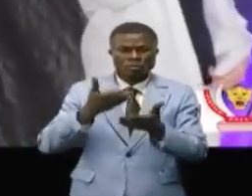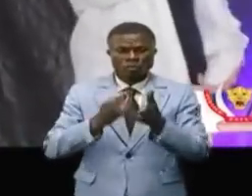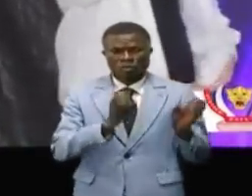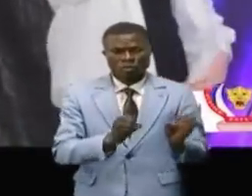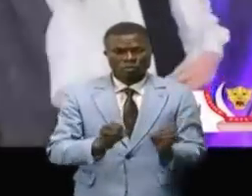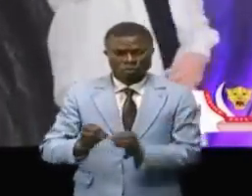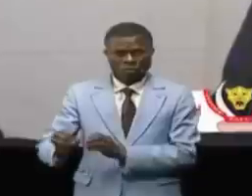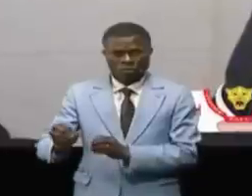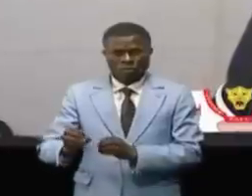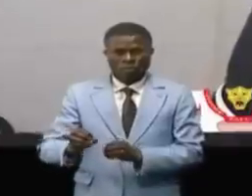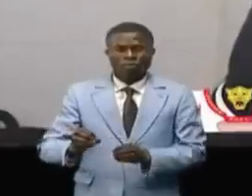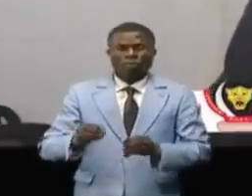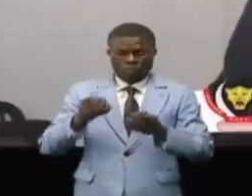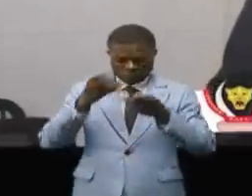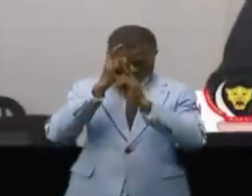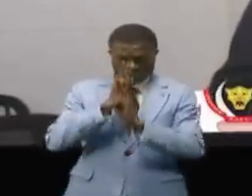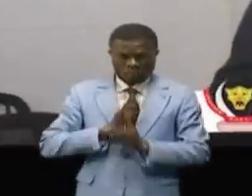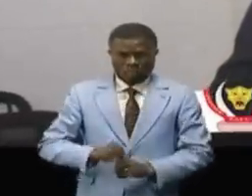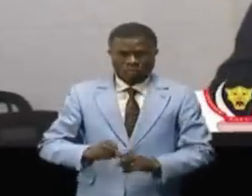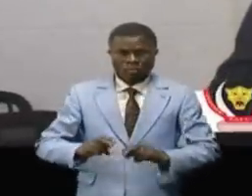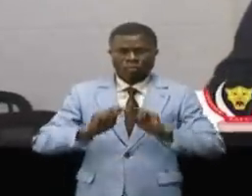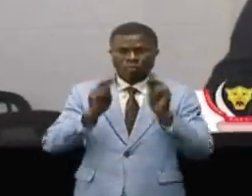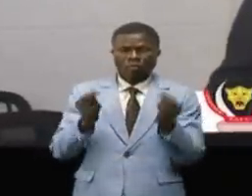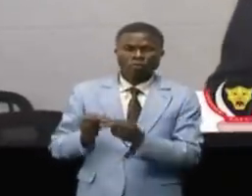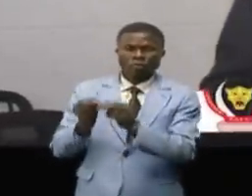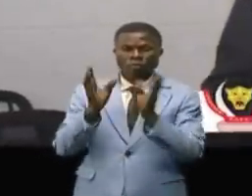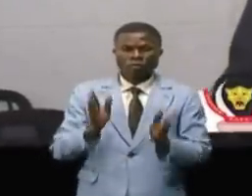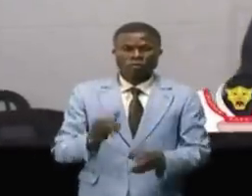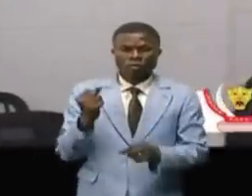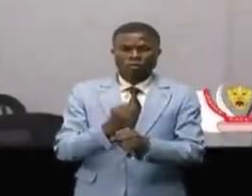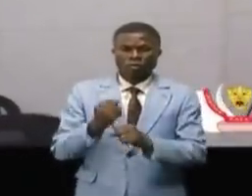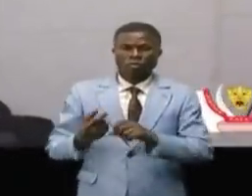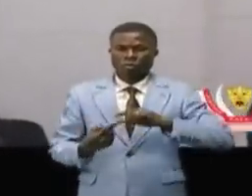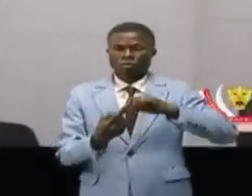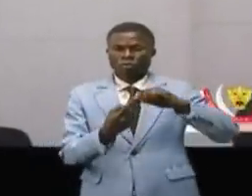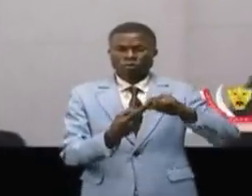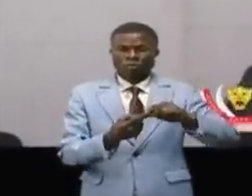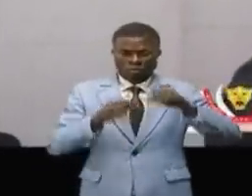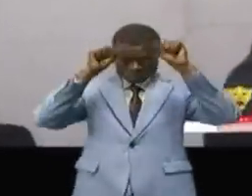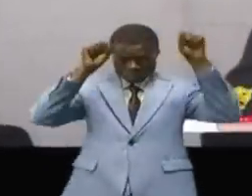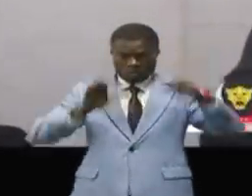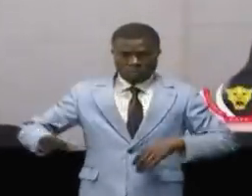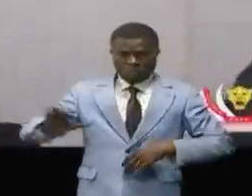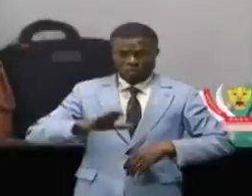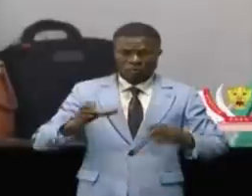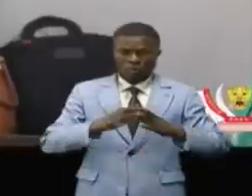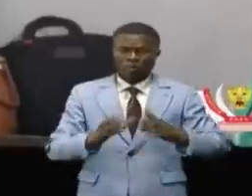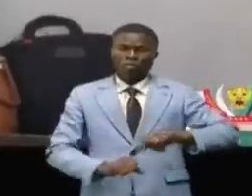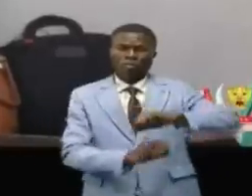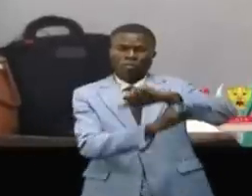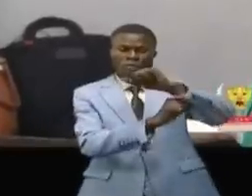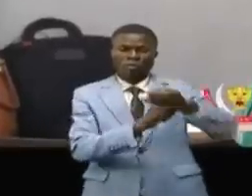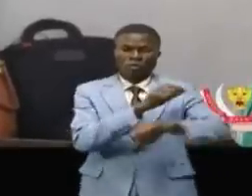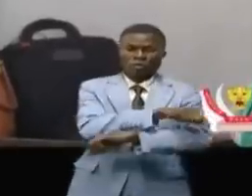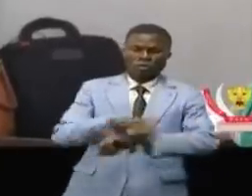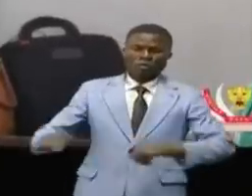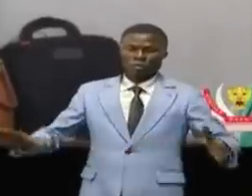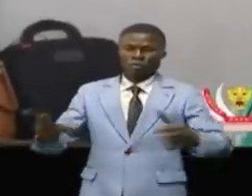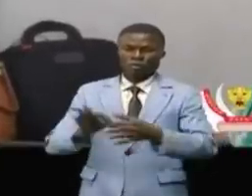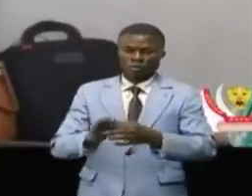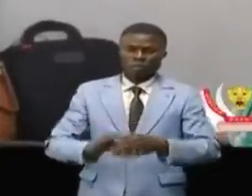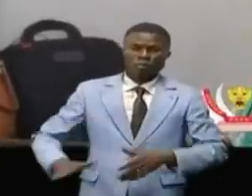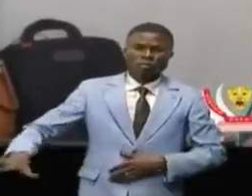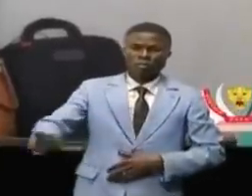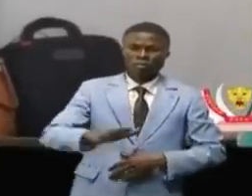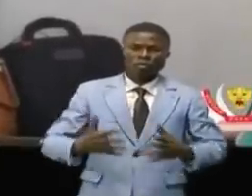sous les hauts patronages de la coordinatrice des services spécialisés du chef de l'État avec l'accompagnement du Bureau conjoint de